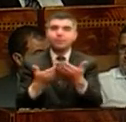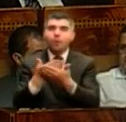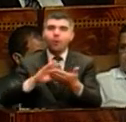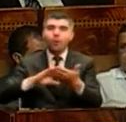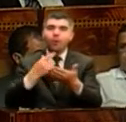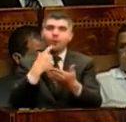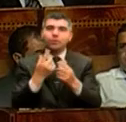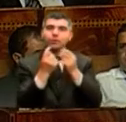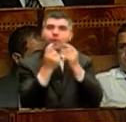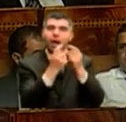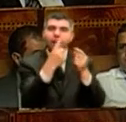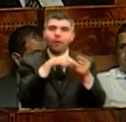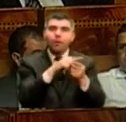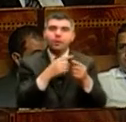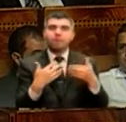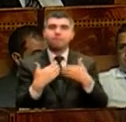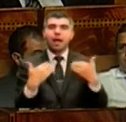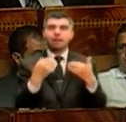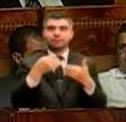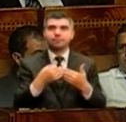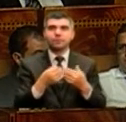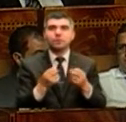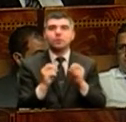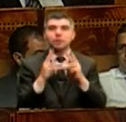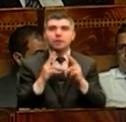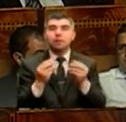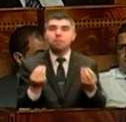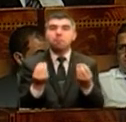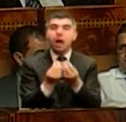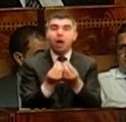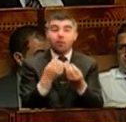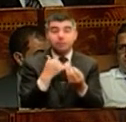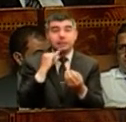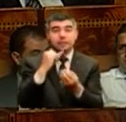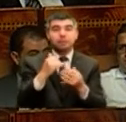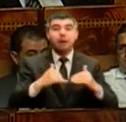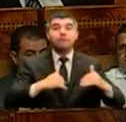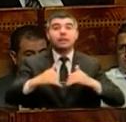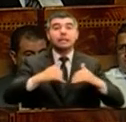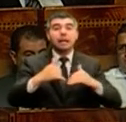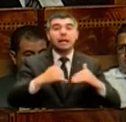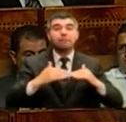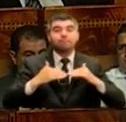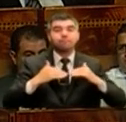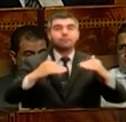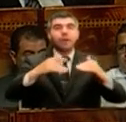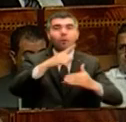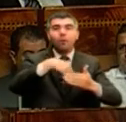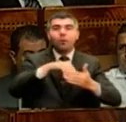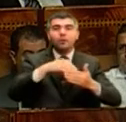المغرب تطورت، تيخصنا المواكبه ديالها بمختلف البنيات التحتيه اللي غادي تمكن هذا الاستثمار